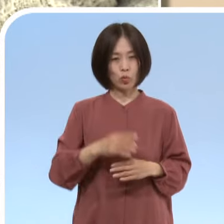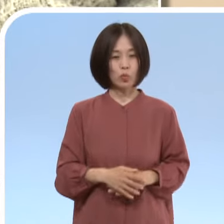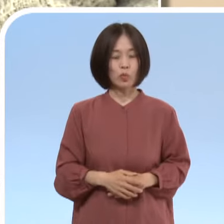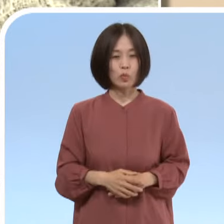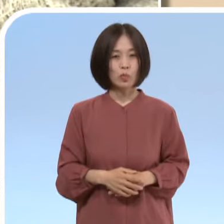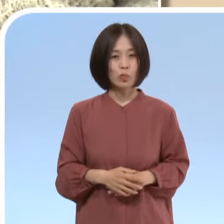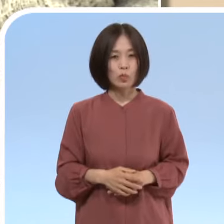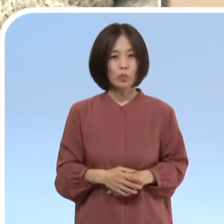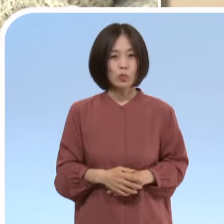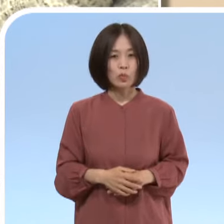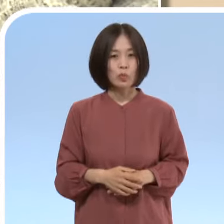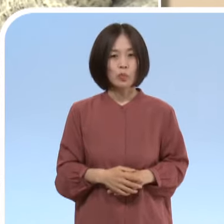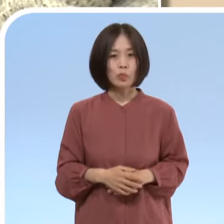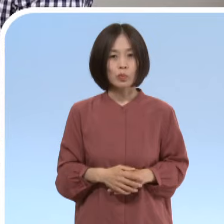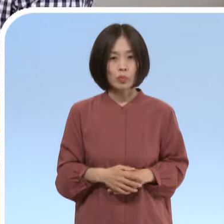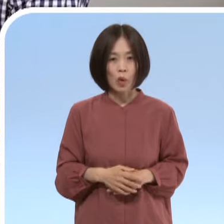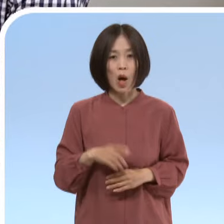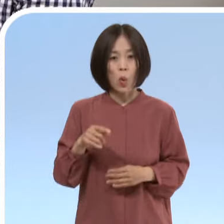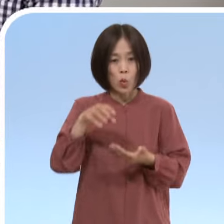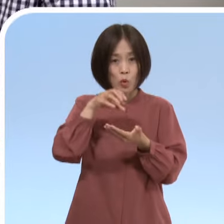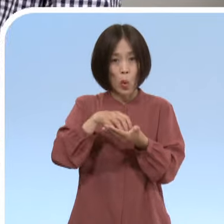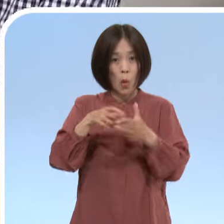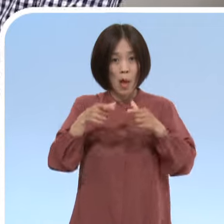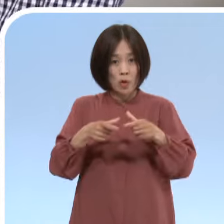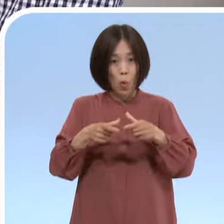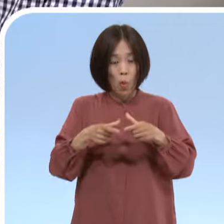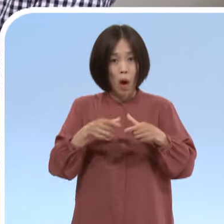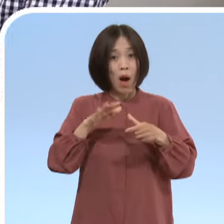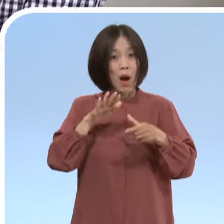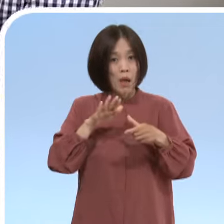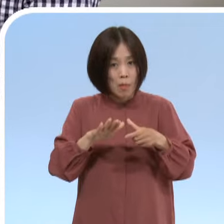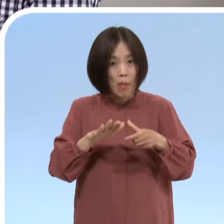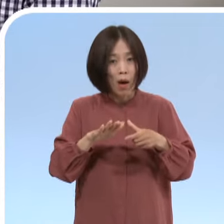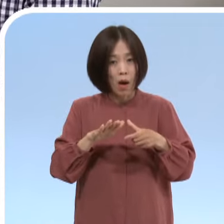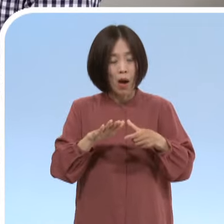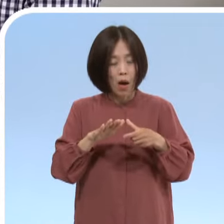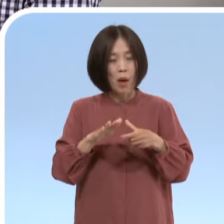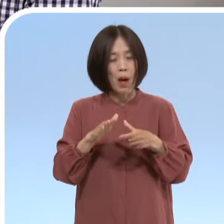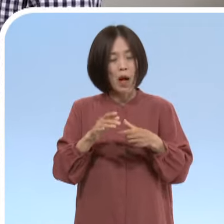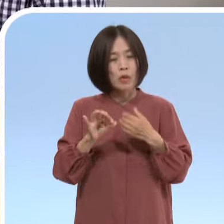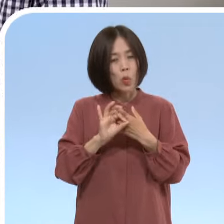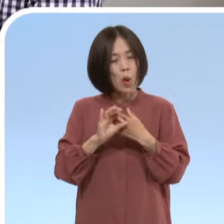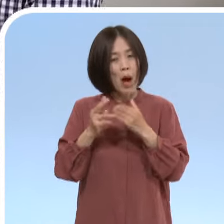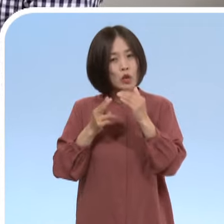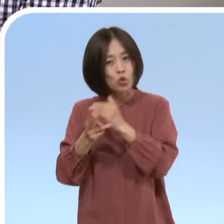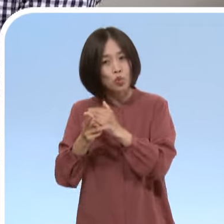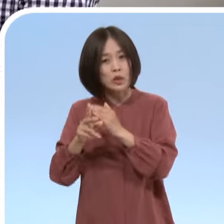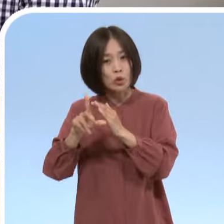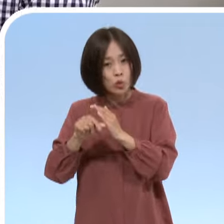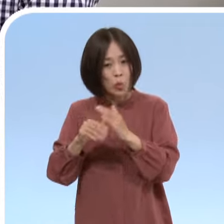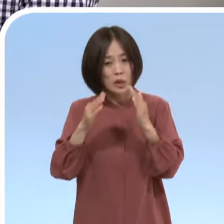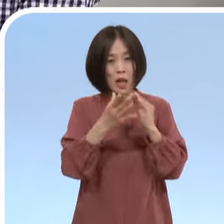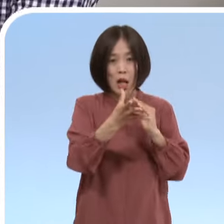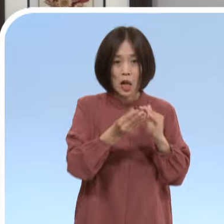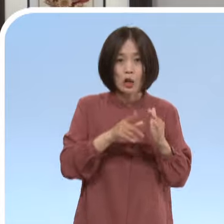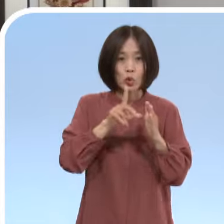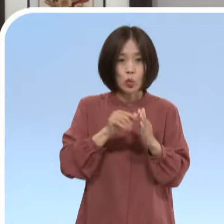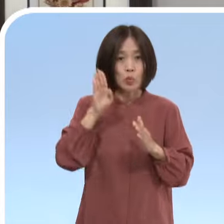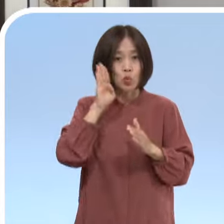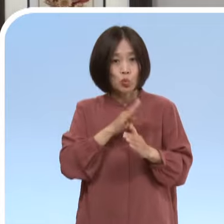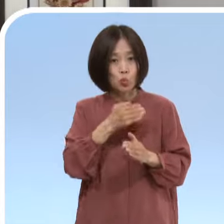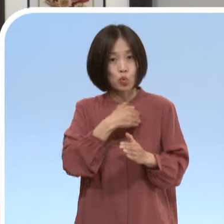感じています。 じゃあこの証明書があると、先ほどおっしゃったみたいに、パートナーが入院する時であったり、はい、お家を